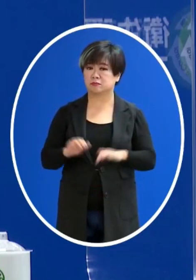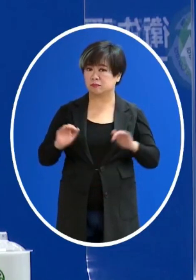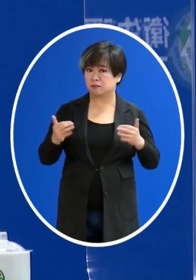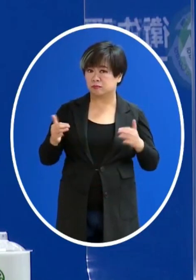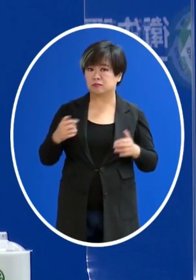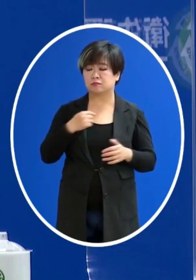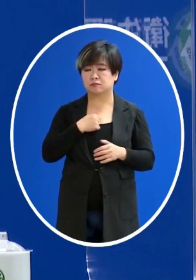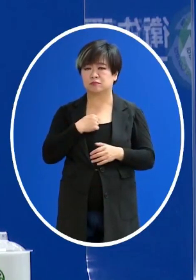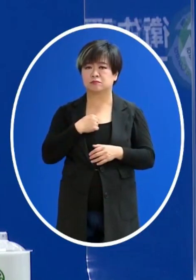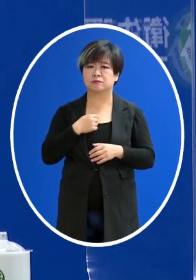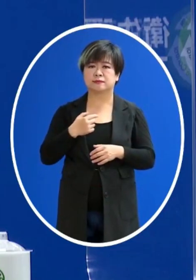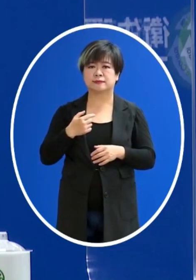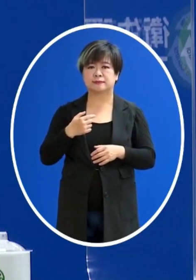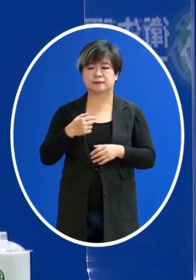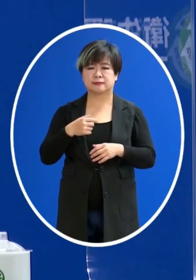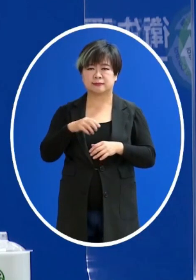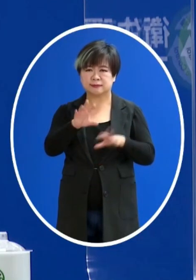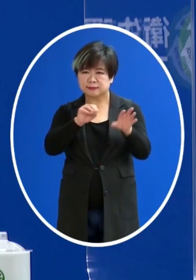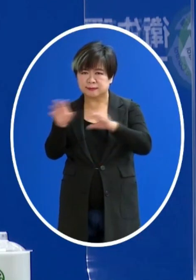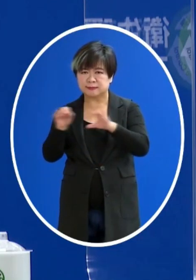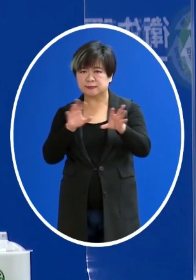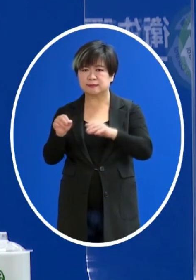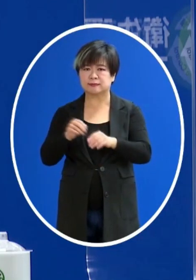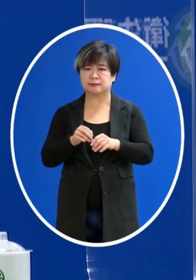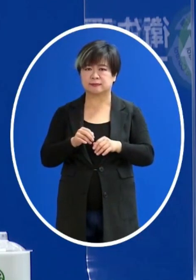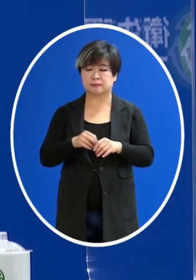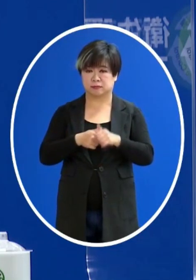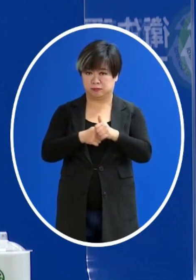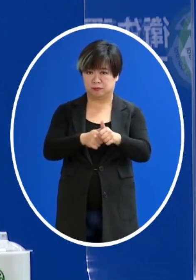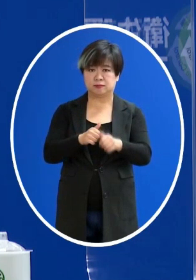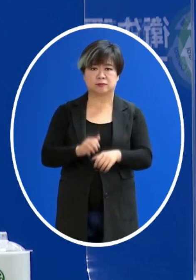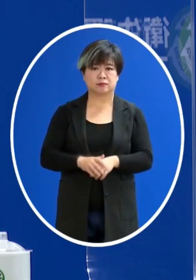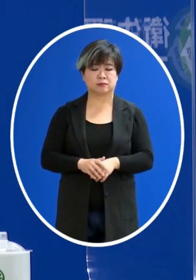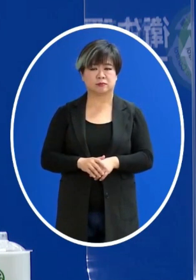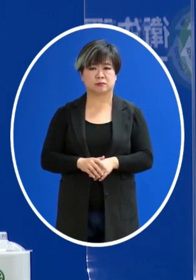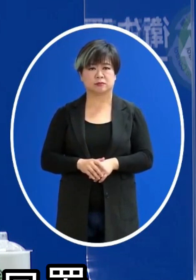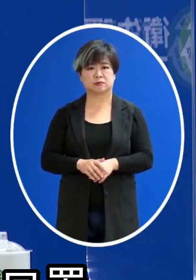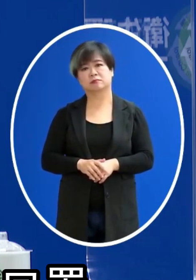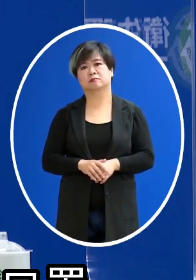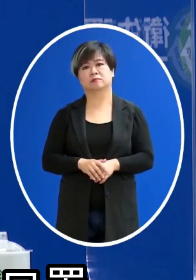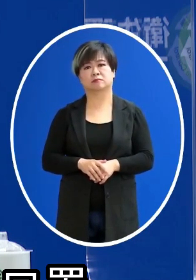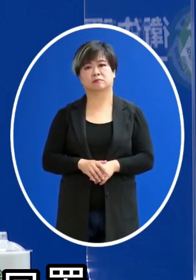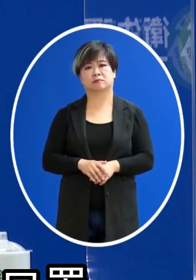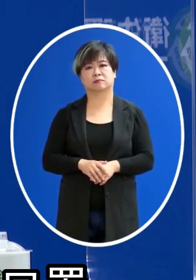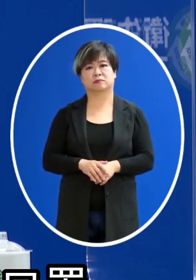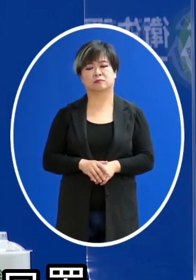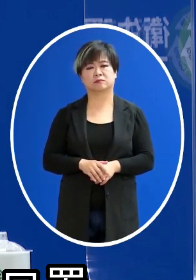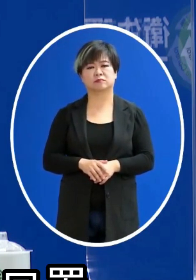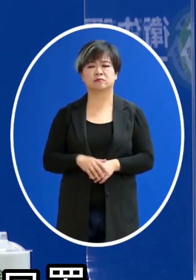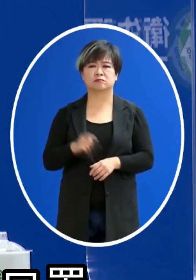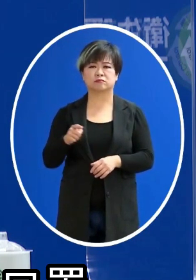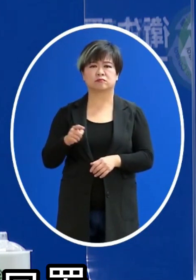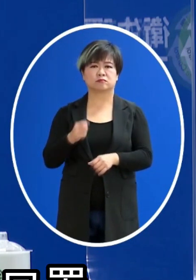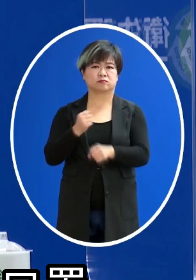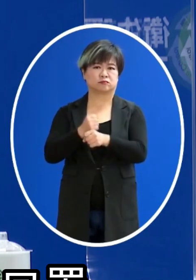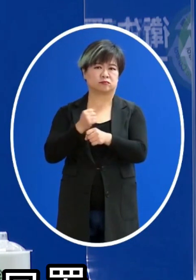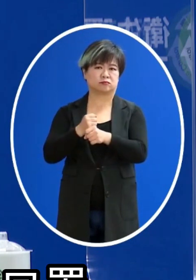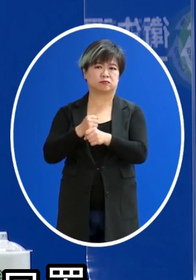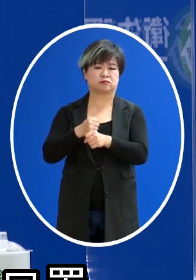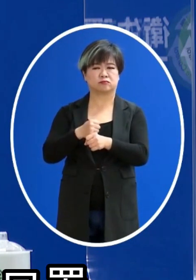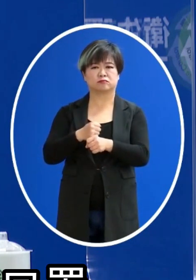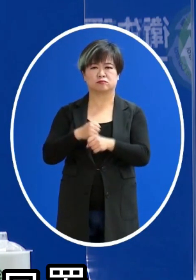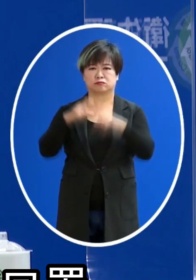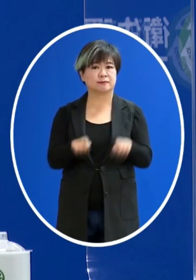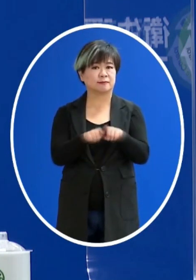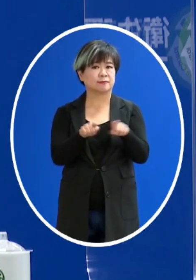有根据这个疫调啊，他就是。都在上班的时候都是全程